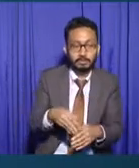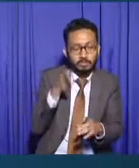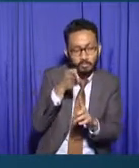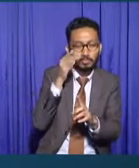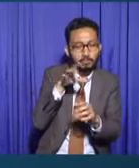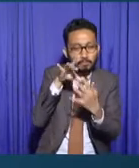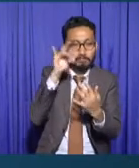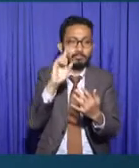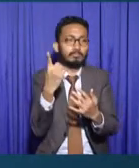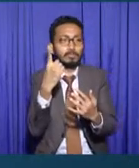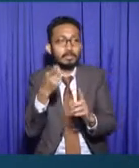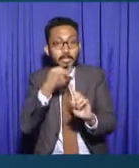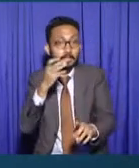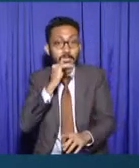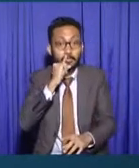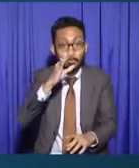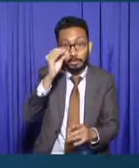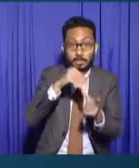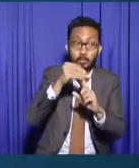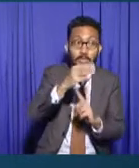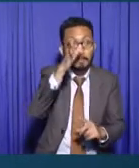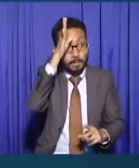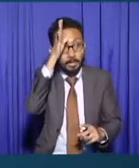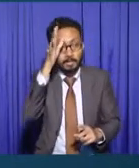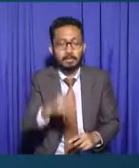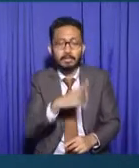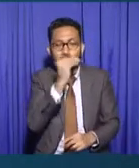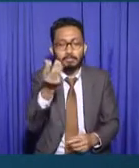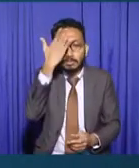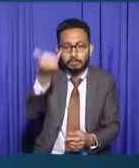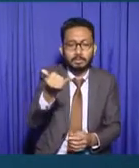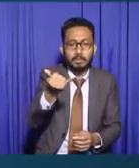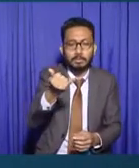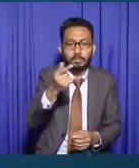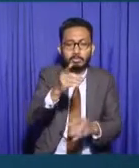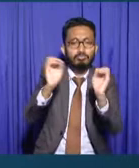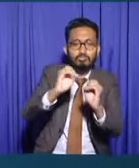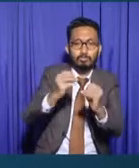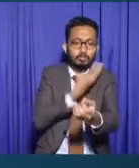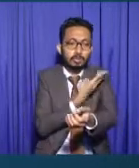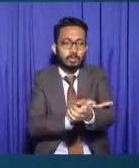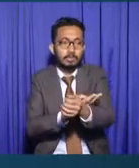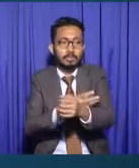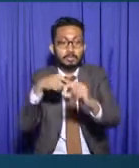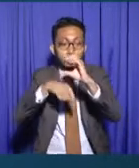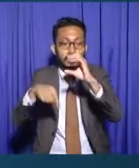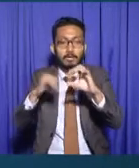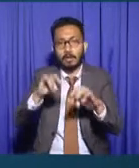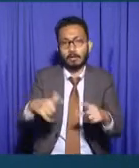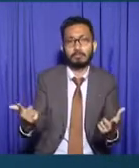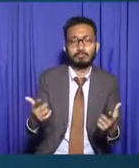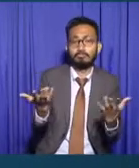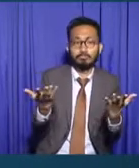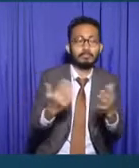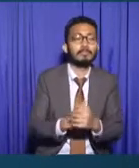atau bapak dan mengapa pula anda tidak mewarisi ciri-ciri yang